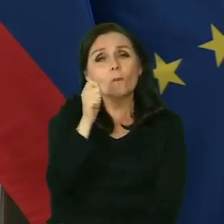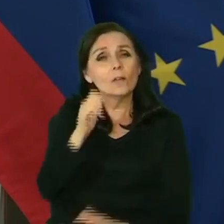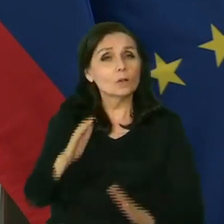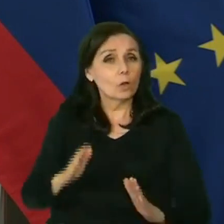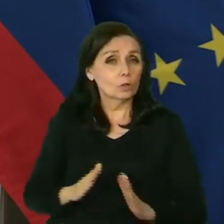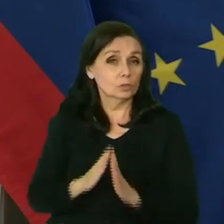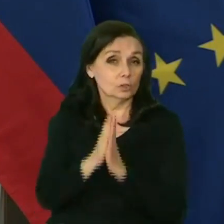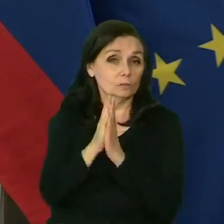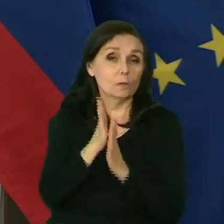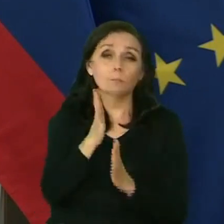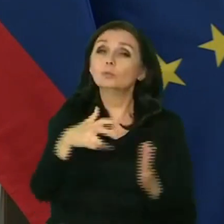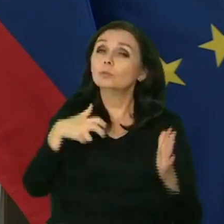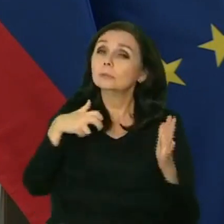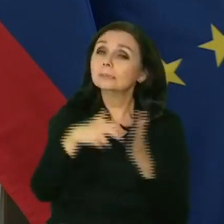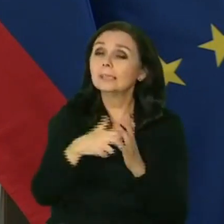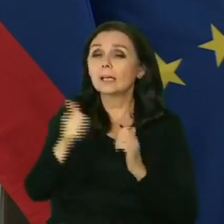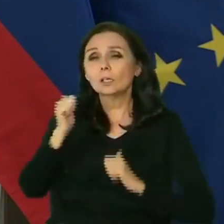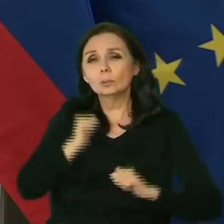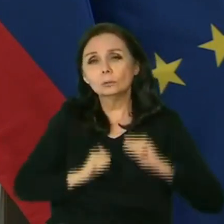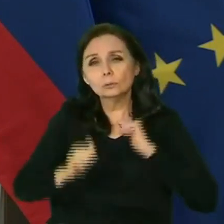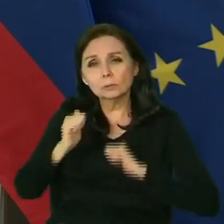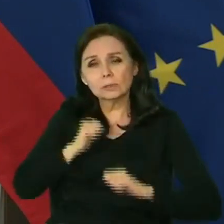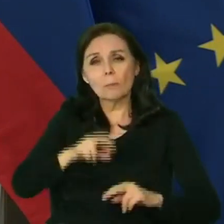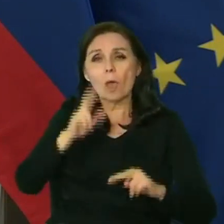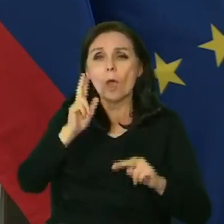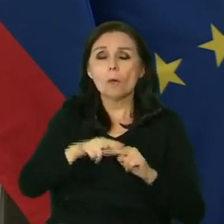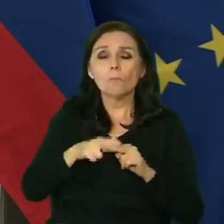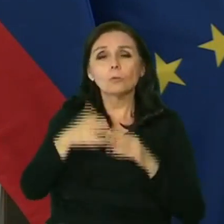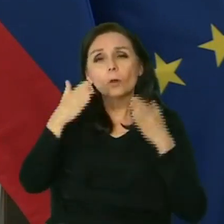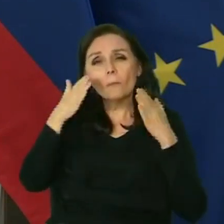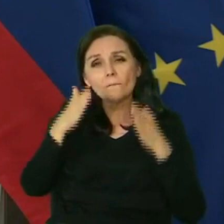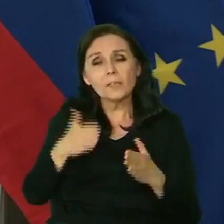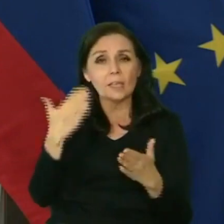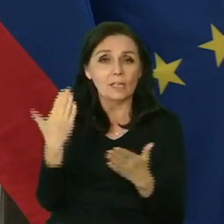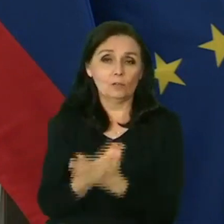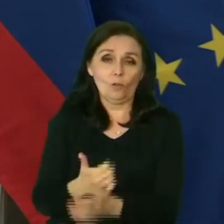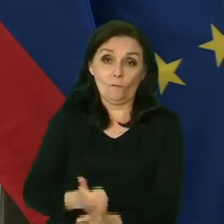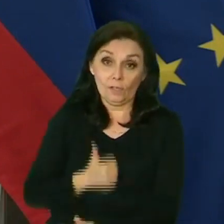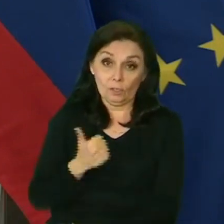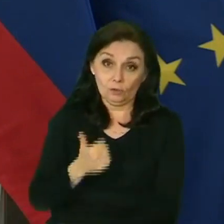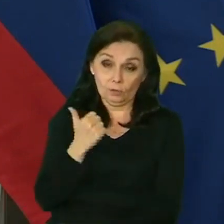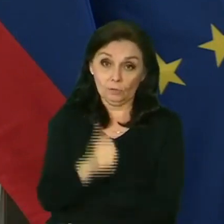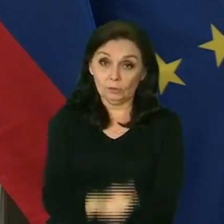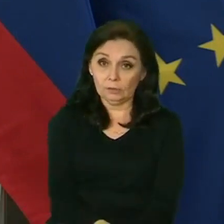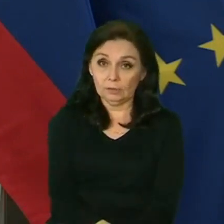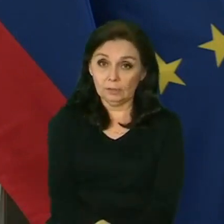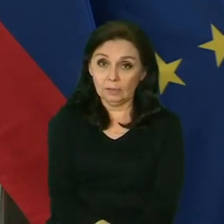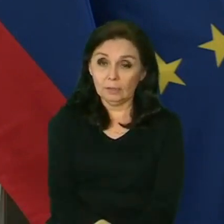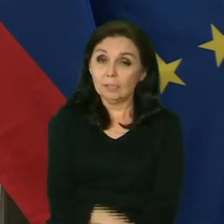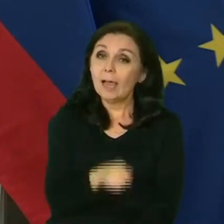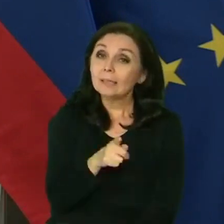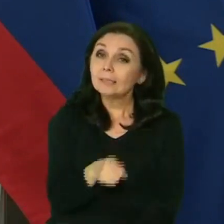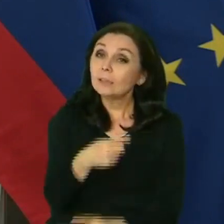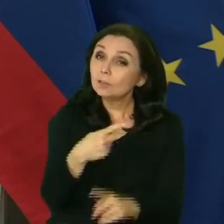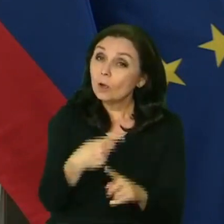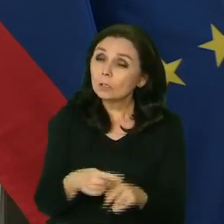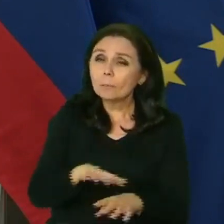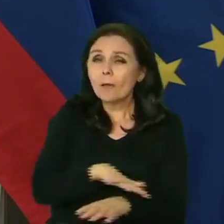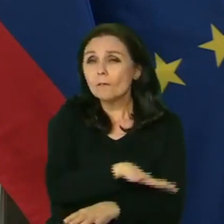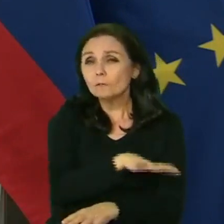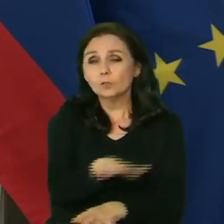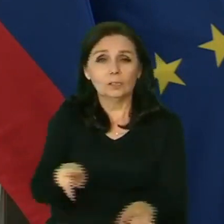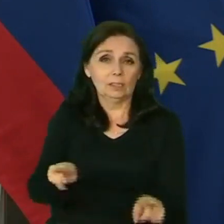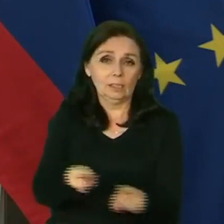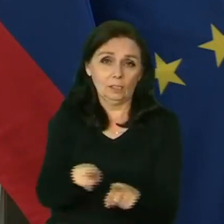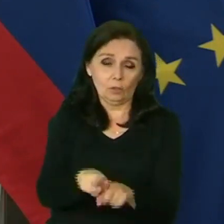sviatky budú symbolom utrpenia a následnej nádeje na nový život, avšak tentokrát pre všetkých